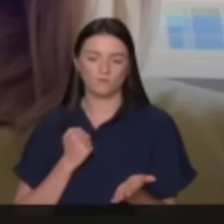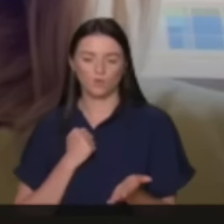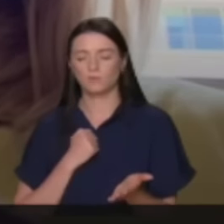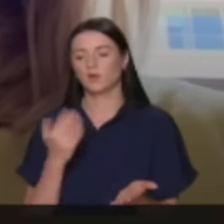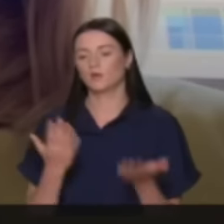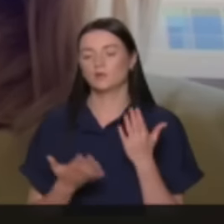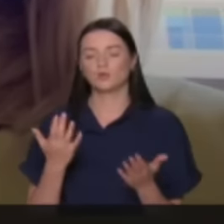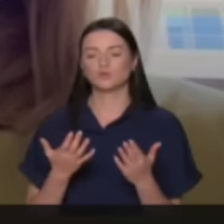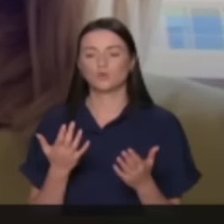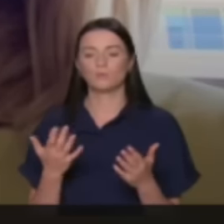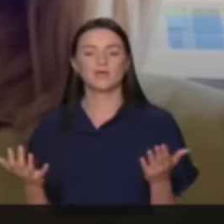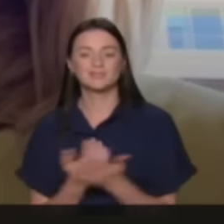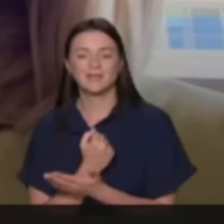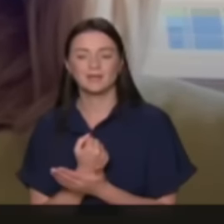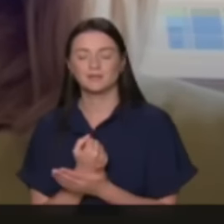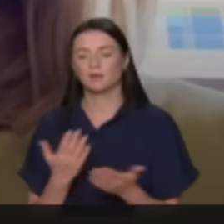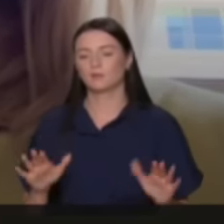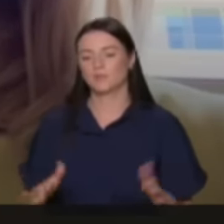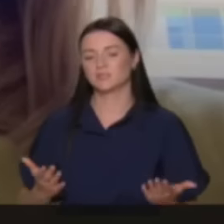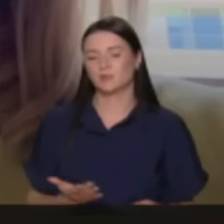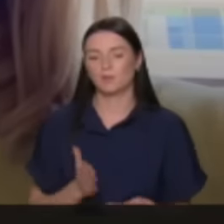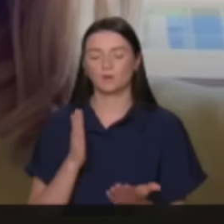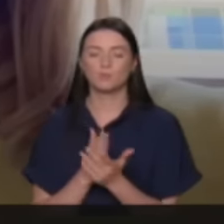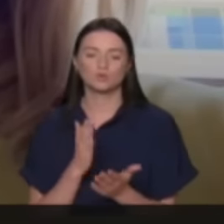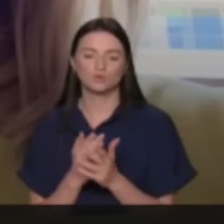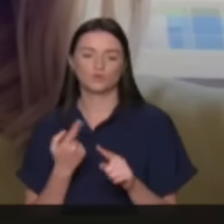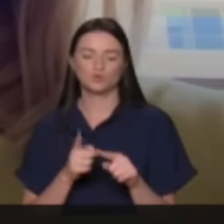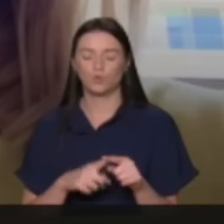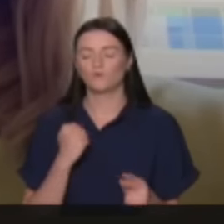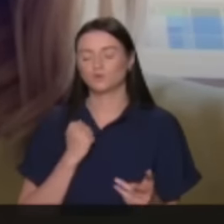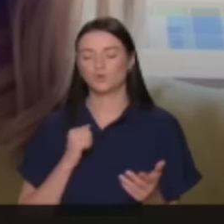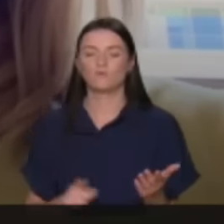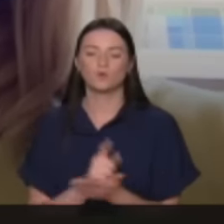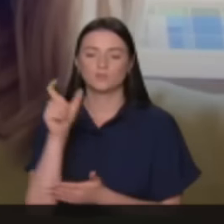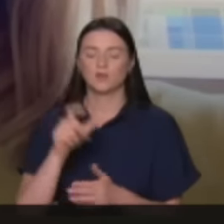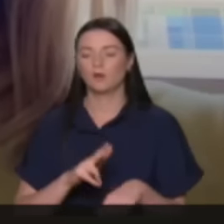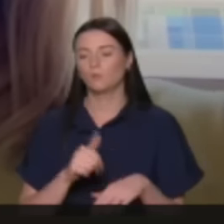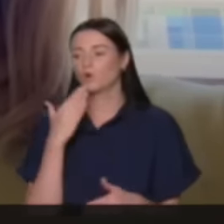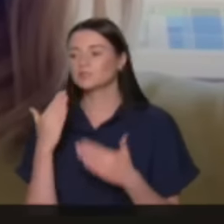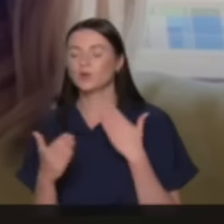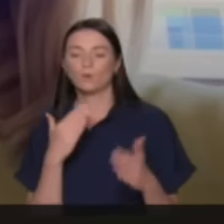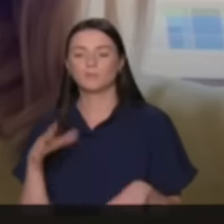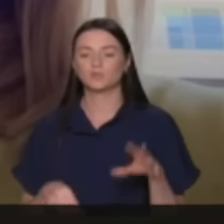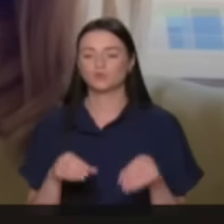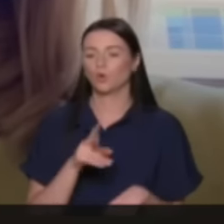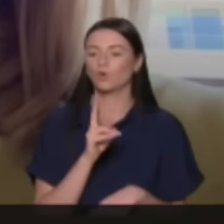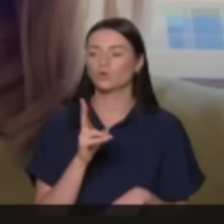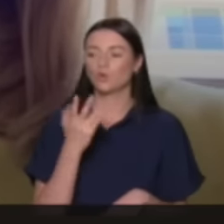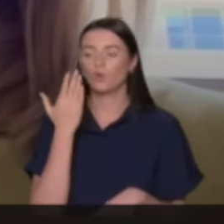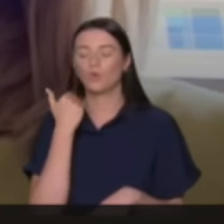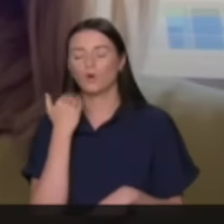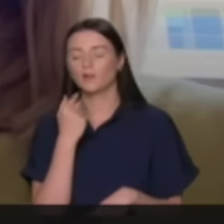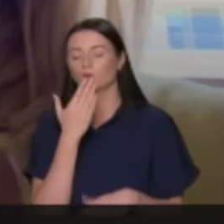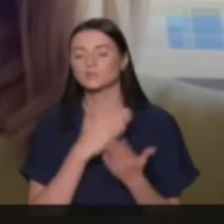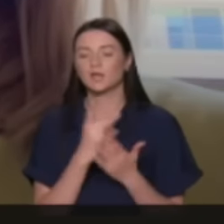щоб знайти місце проживання, перебування вказаного військовозобов'язаного, поліція опитує сусідів, хто коли останній раз бачив,